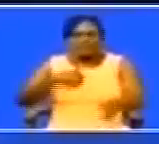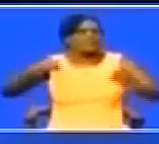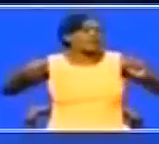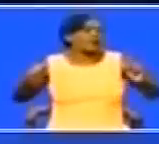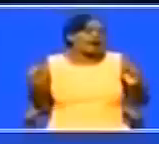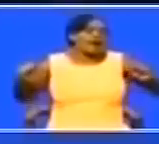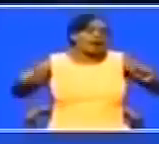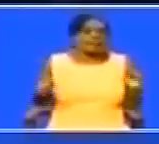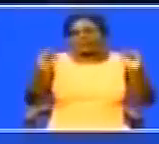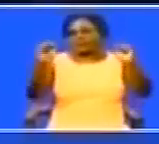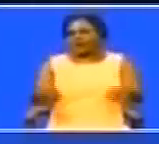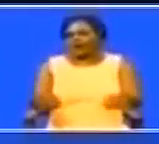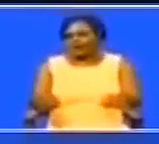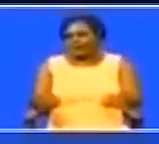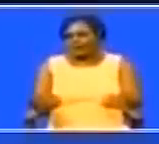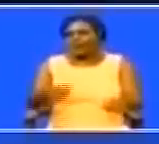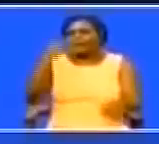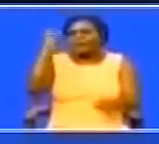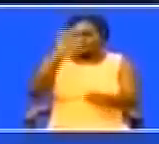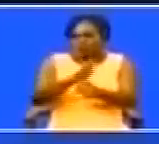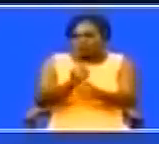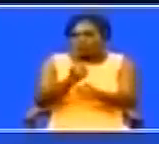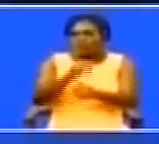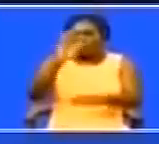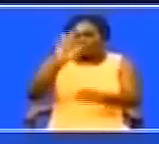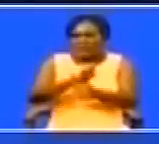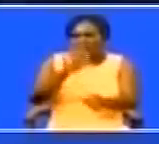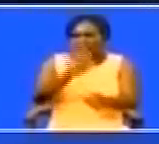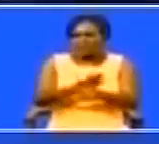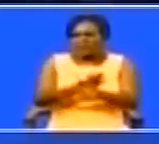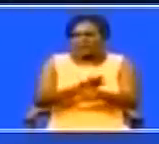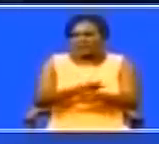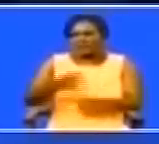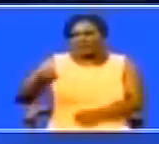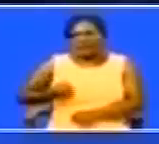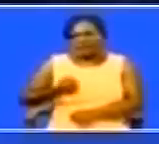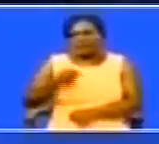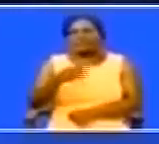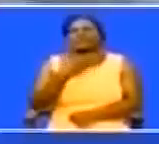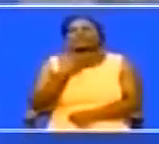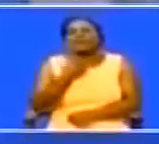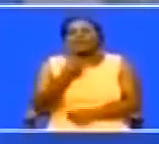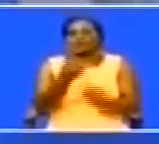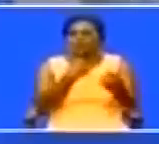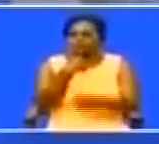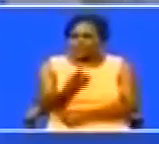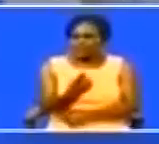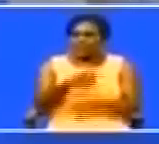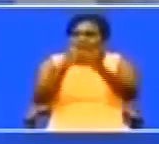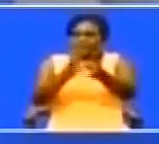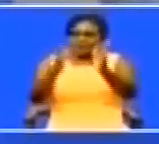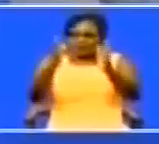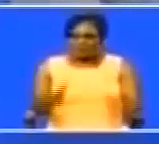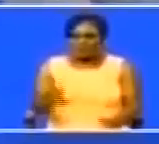happy. Because he has done a lot of things even to girls and they aren't even to come and talk. Muremi Mwangi,